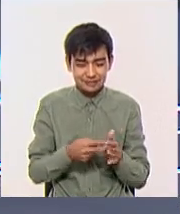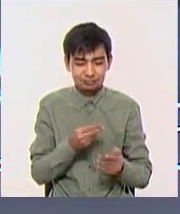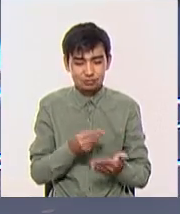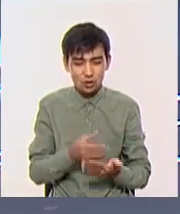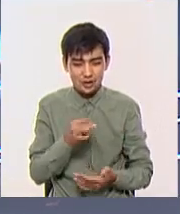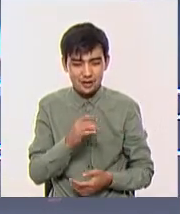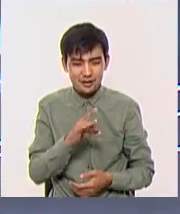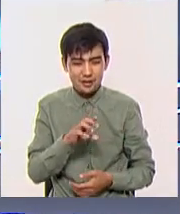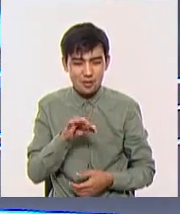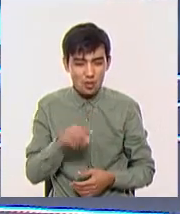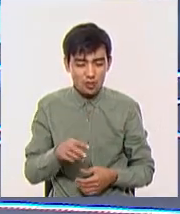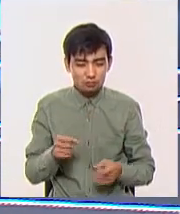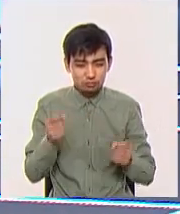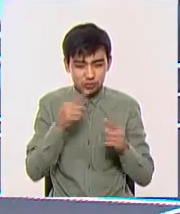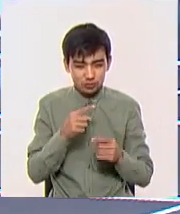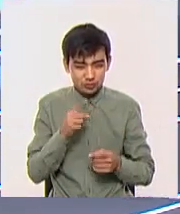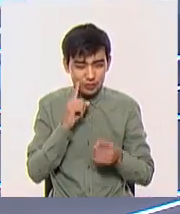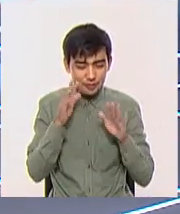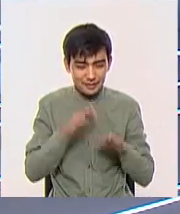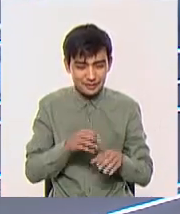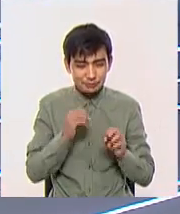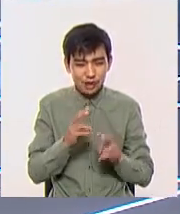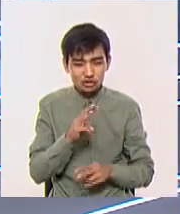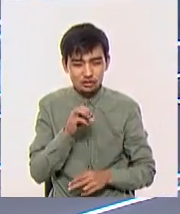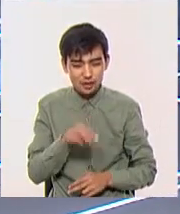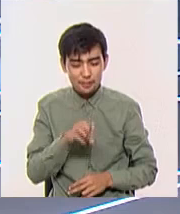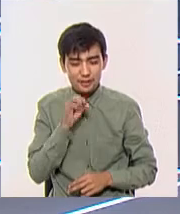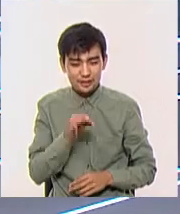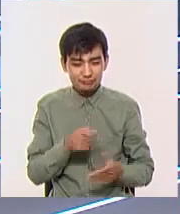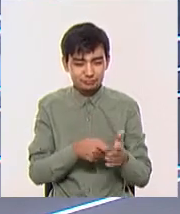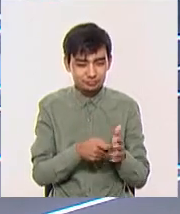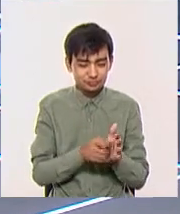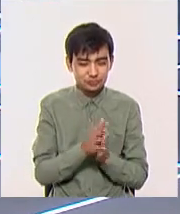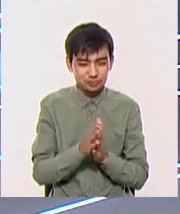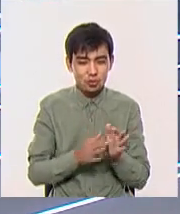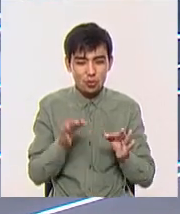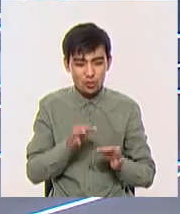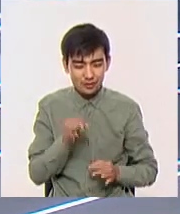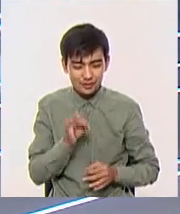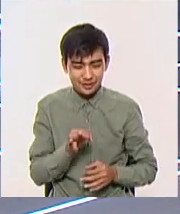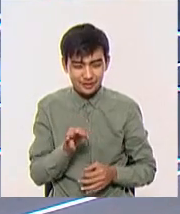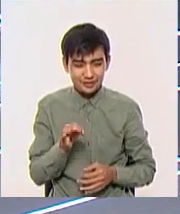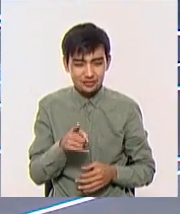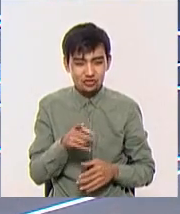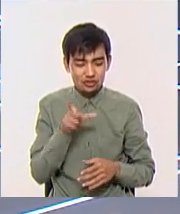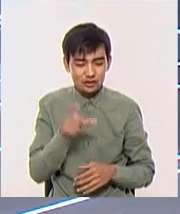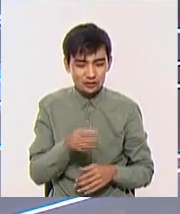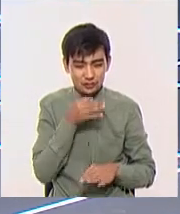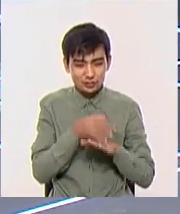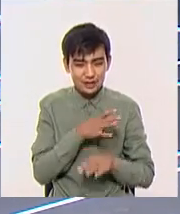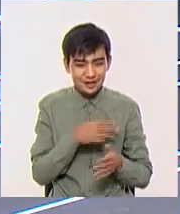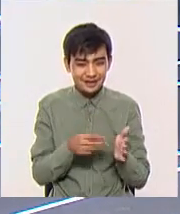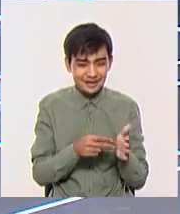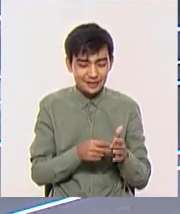Ербол Карашукеев провел заседание оперативного штаба по кормообеспечению. Чиновник заявил, что рост